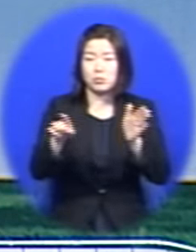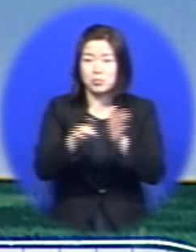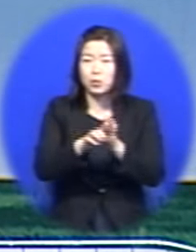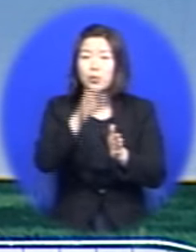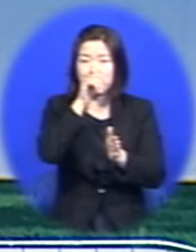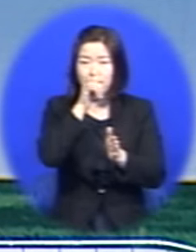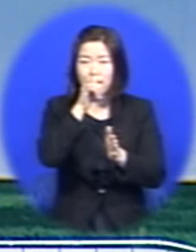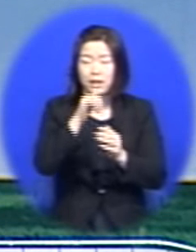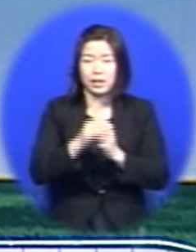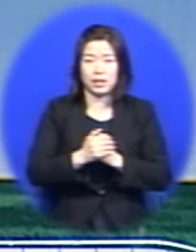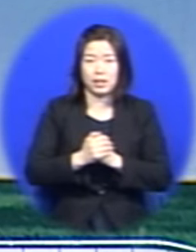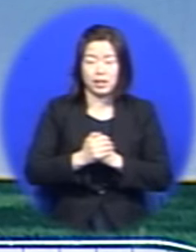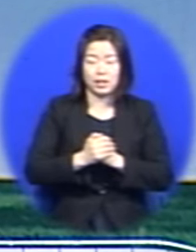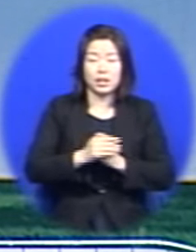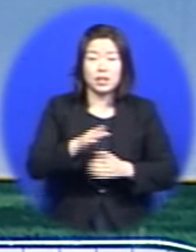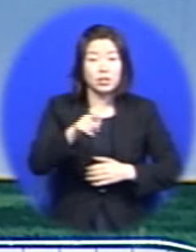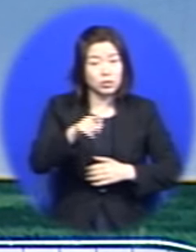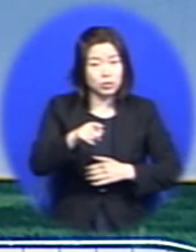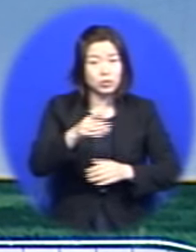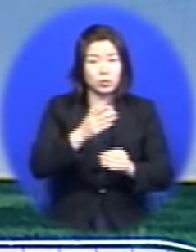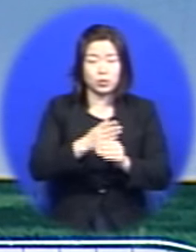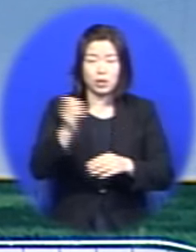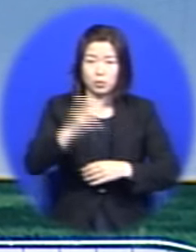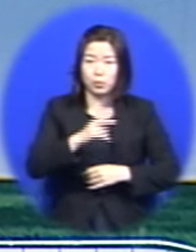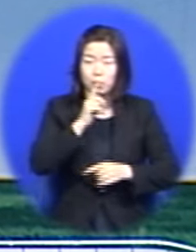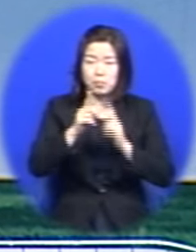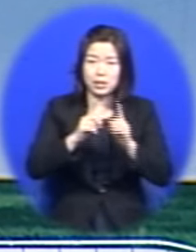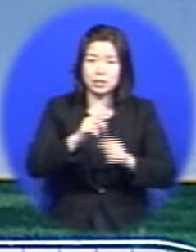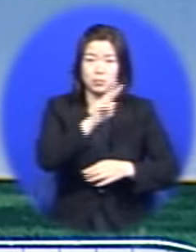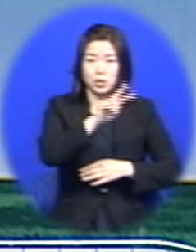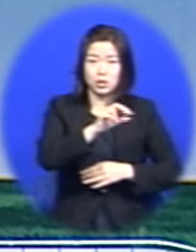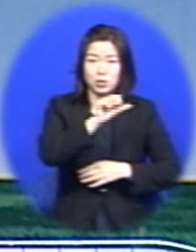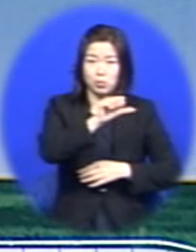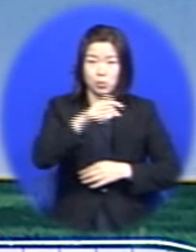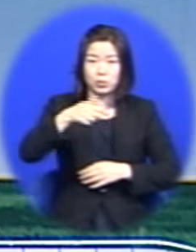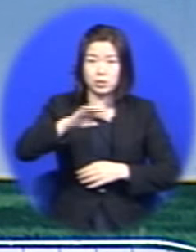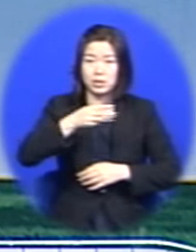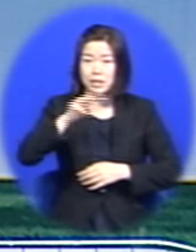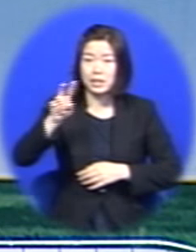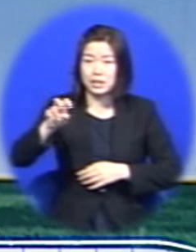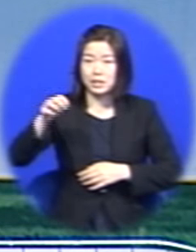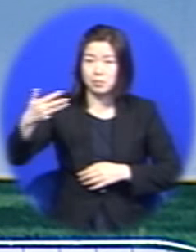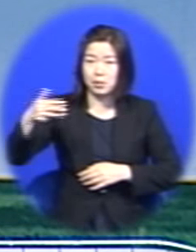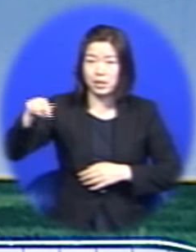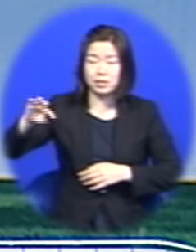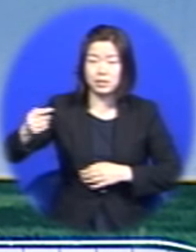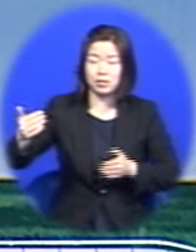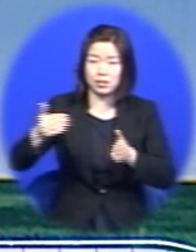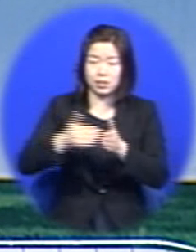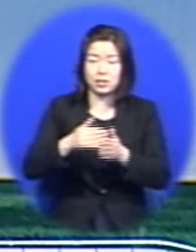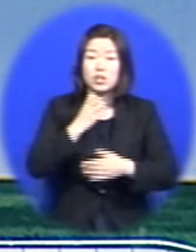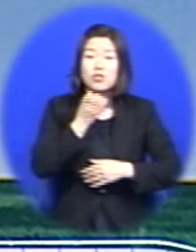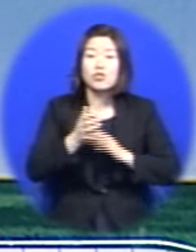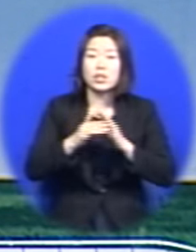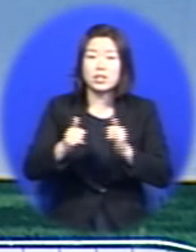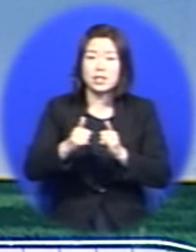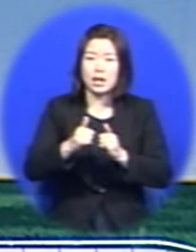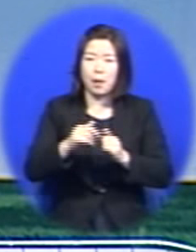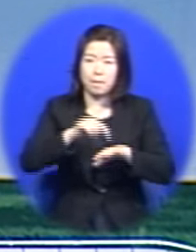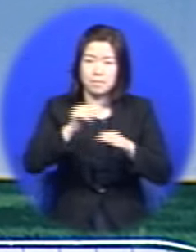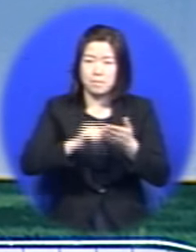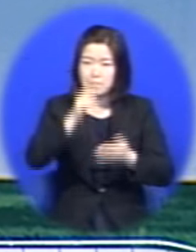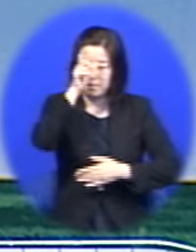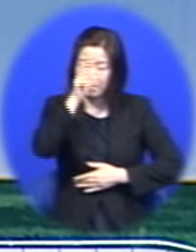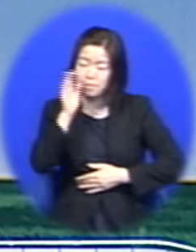있다. 그러면서 또 말씀하기를 25절에서 28절까지 유대인들이 마음이 이렇게 완고해진